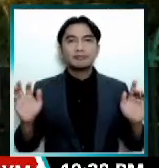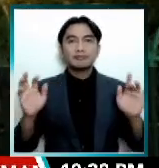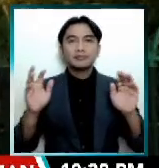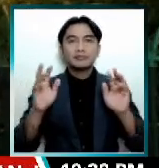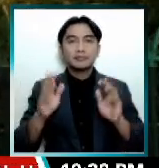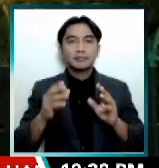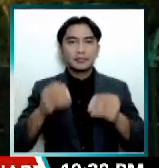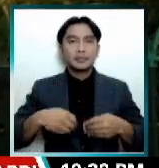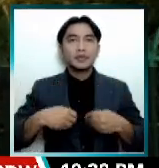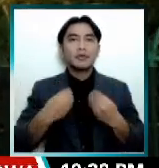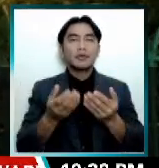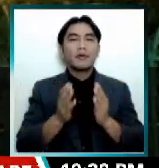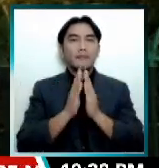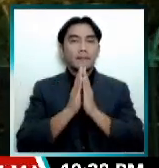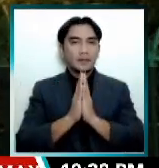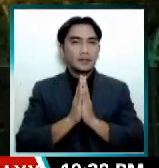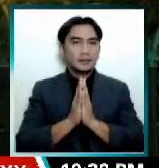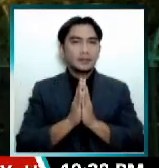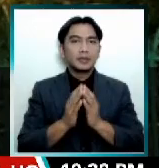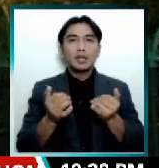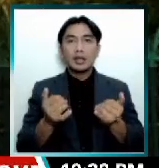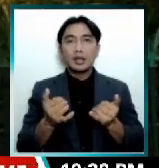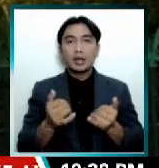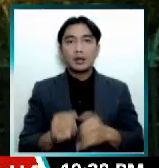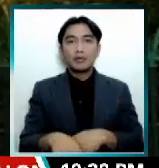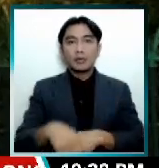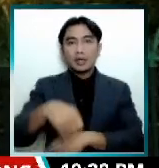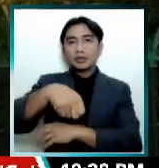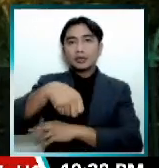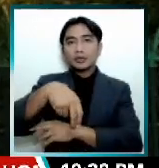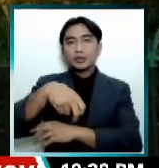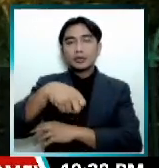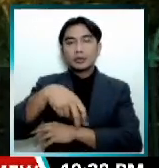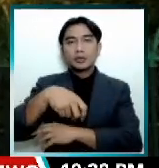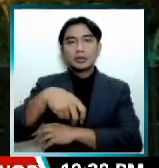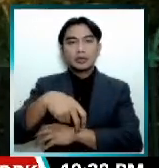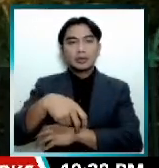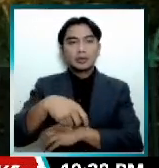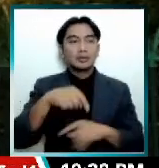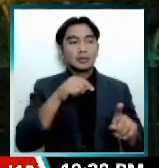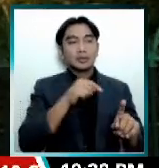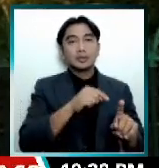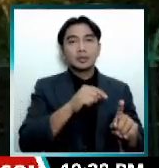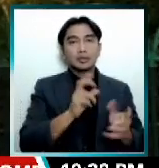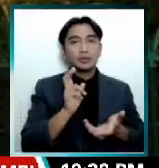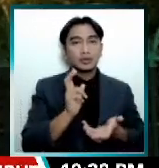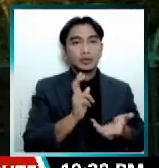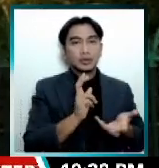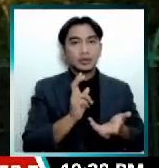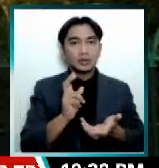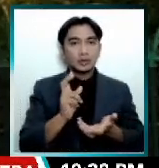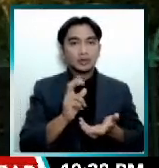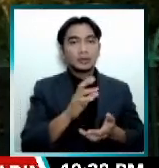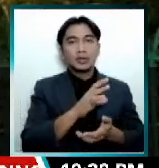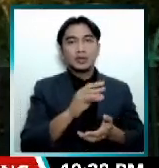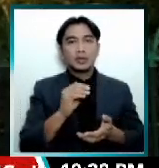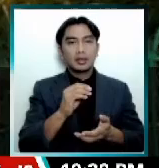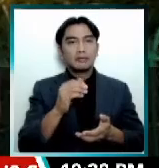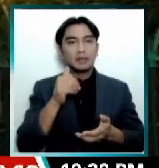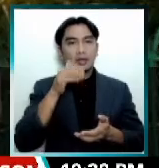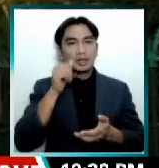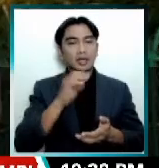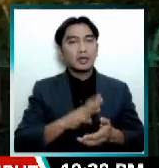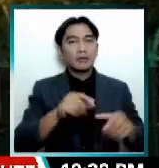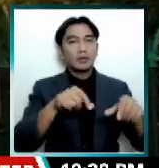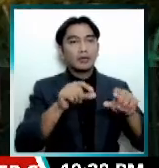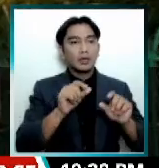panalangin. Samantalang ngayong alas 12 ng hating gabi, ililipat ng imahe ng Senyor Santo Niño at Our Lady of Guadalupe mula sa St. Joseph